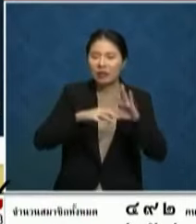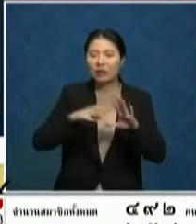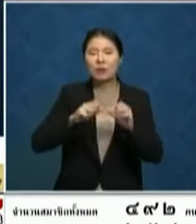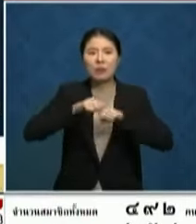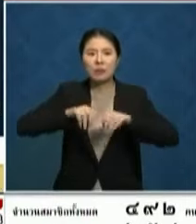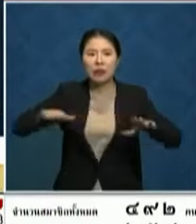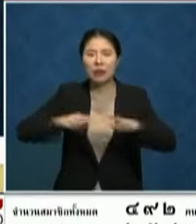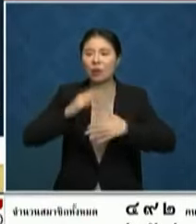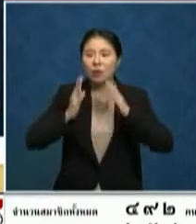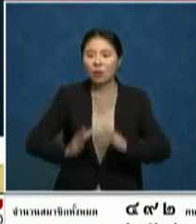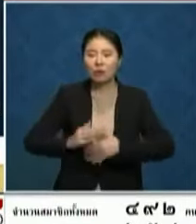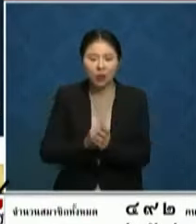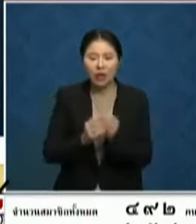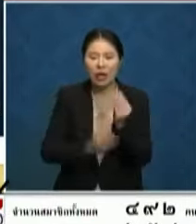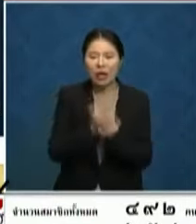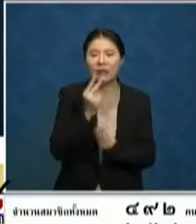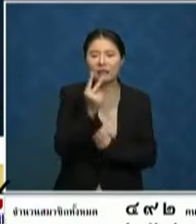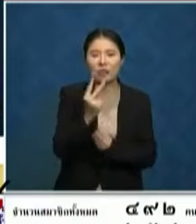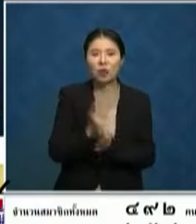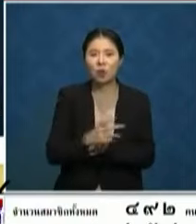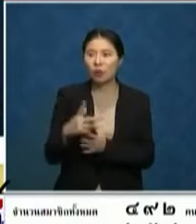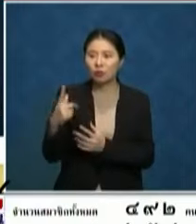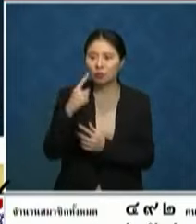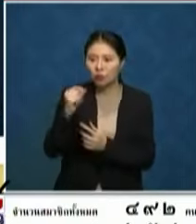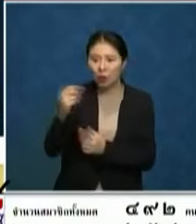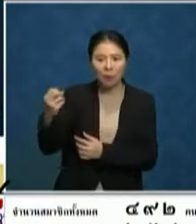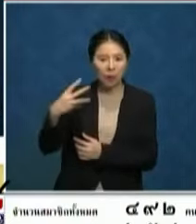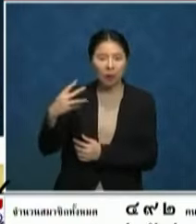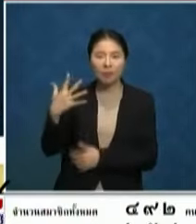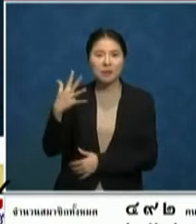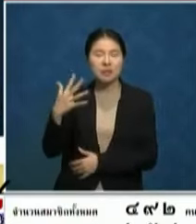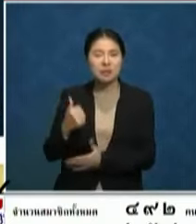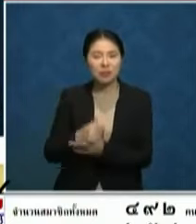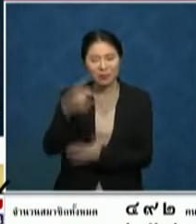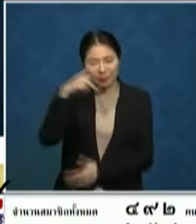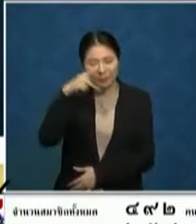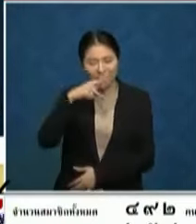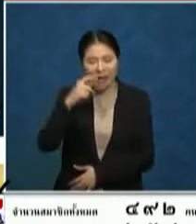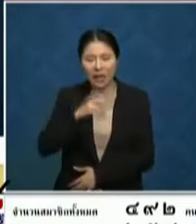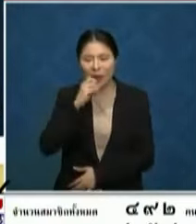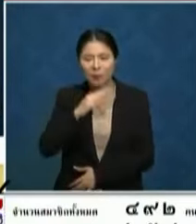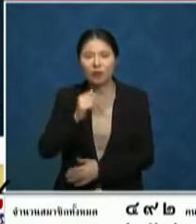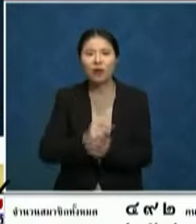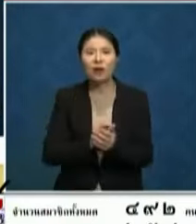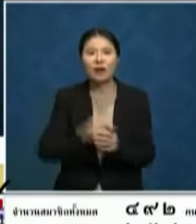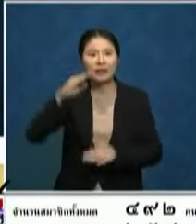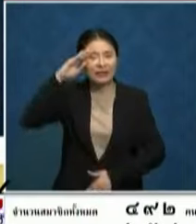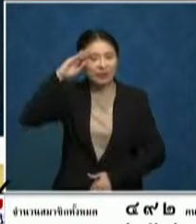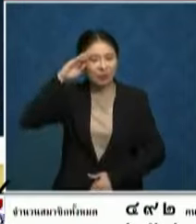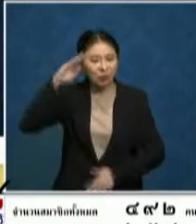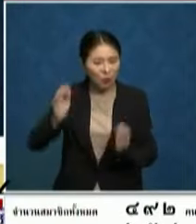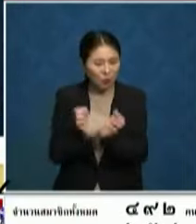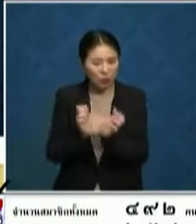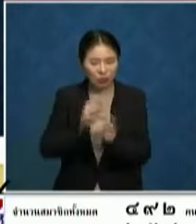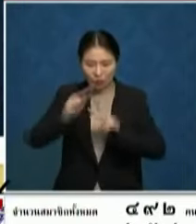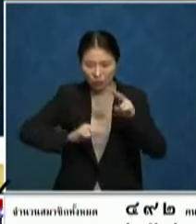นไทยไม่กล้าตอบทำไมไม่กล้าตอบนี่มันในประเทศไหนนะฮะแล้วก็ไปถึงอะไรฮะยังมีเมื่อเดินไปพบมีป้ายห้ามถ่